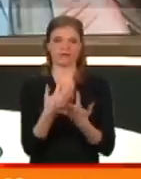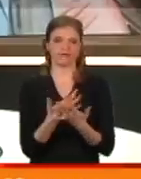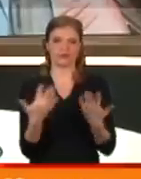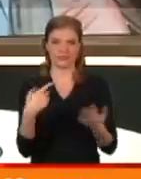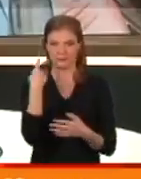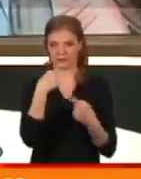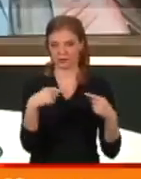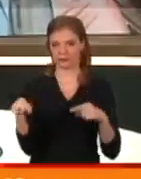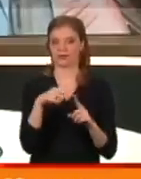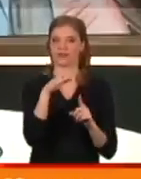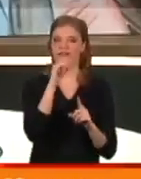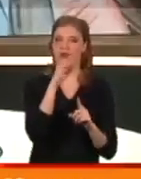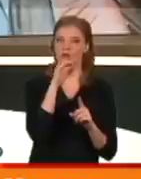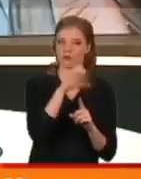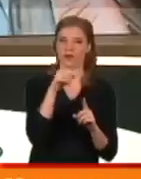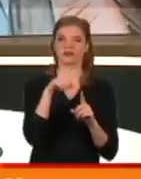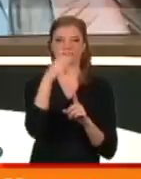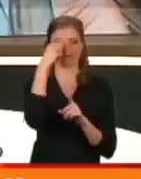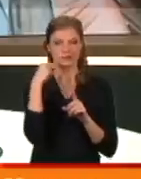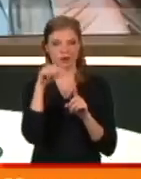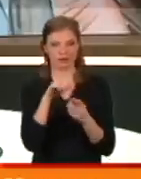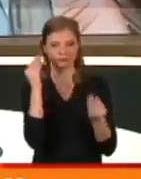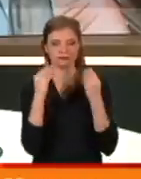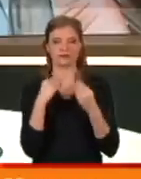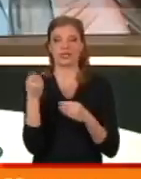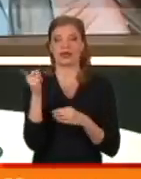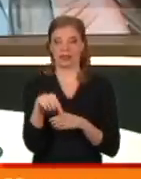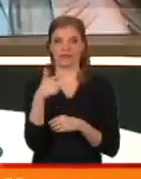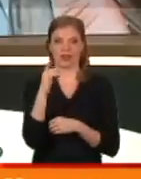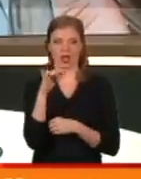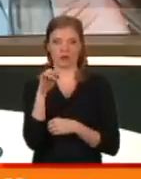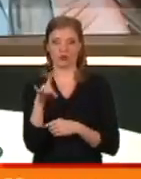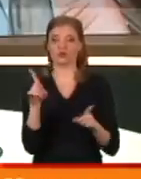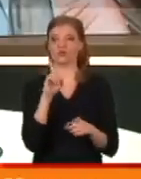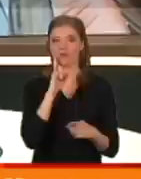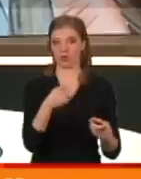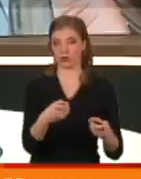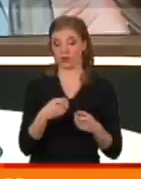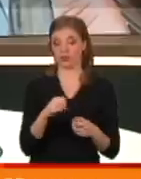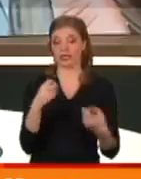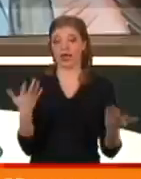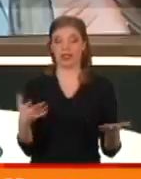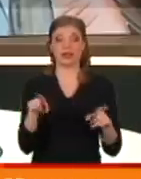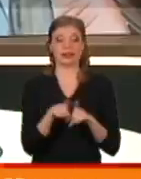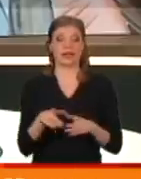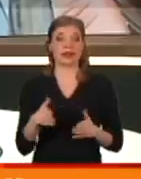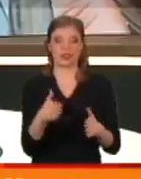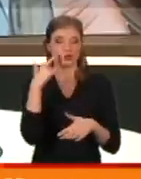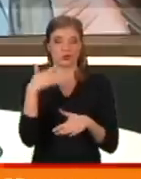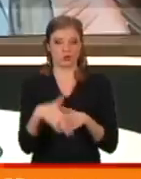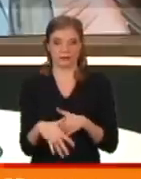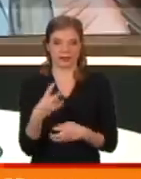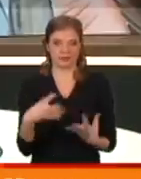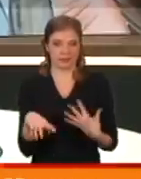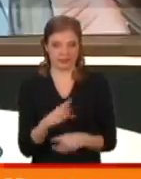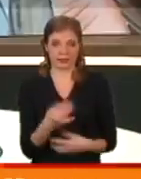різних образах – Фантомаса, Джека Горобця з «Піратів Карибського моря», ба навіть Гаррі Поттера, щоб молодь залучати. Однак такий хід зрозуміли